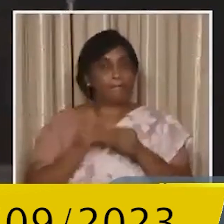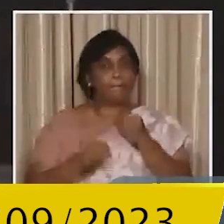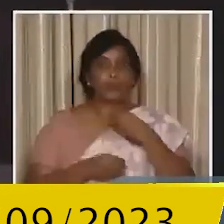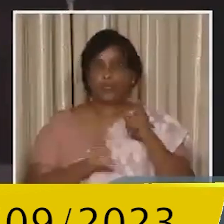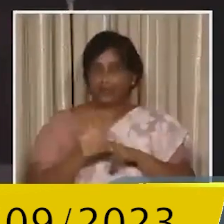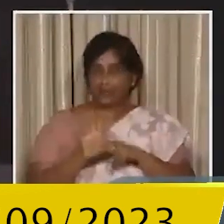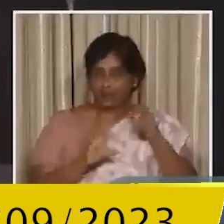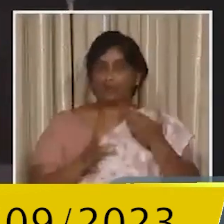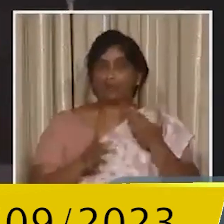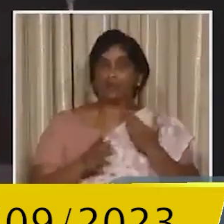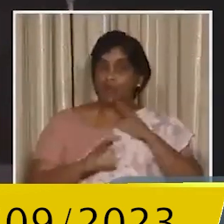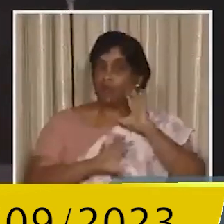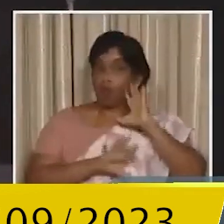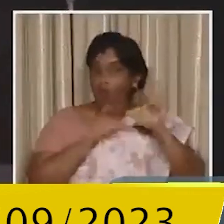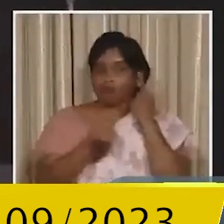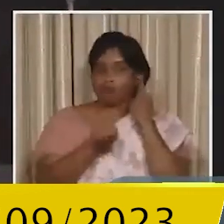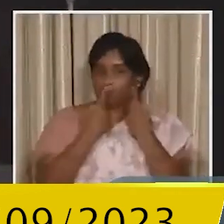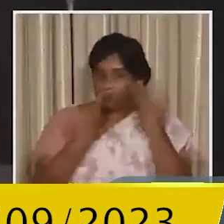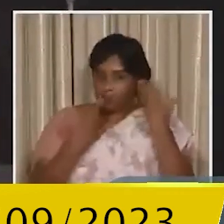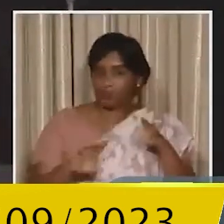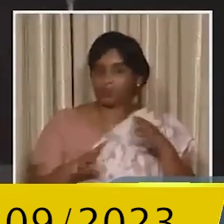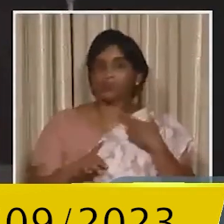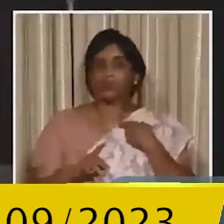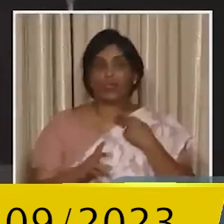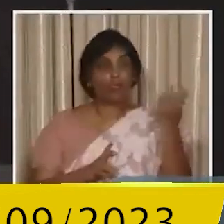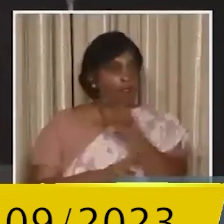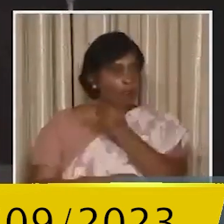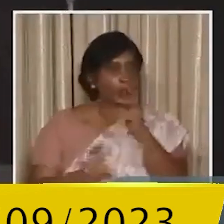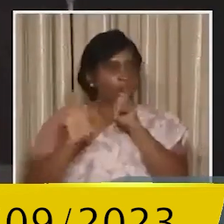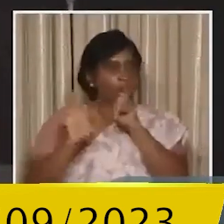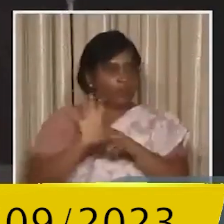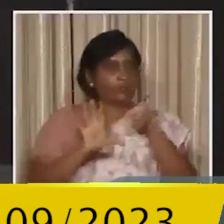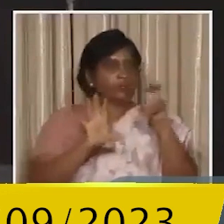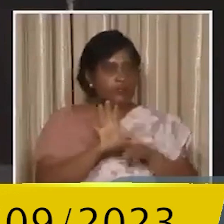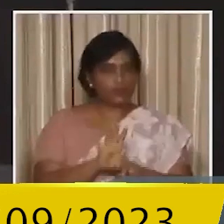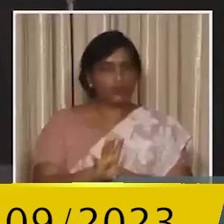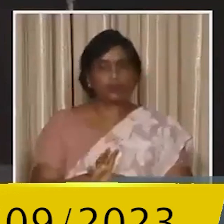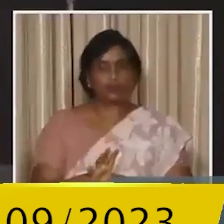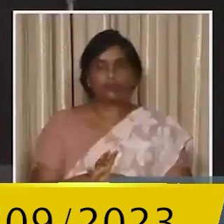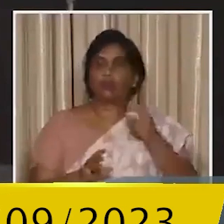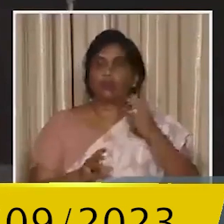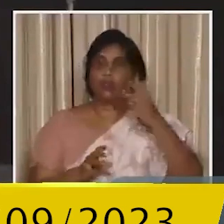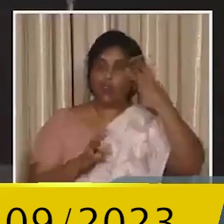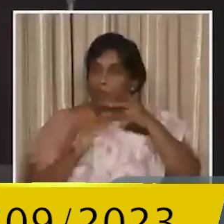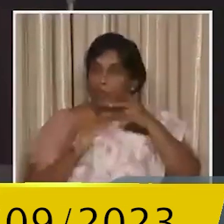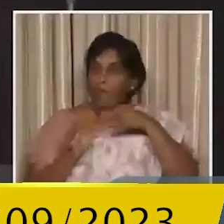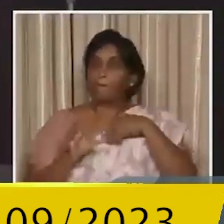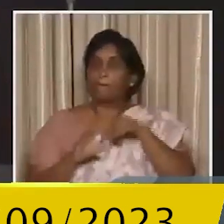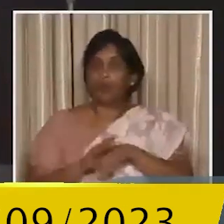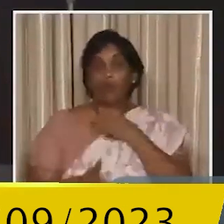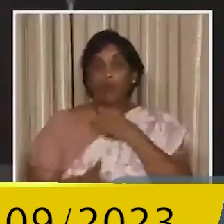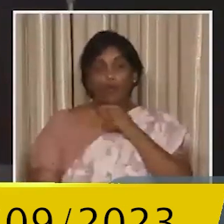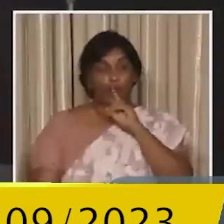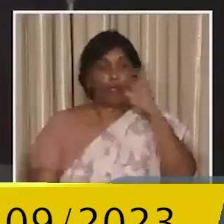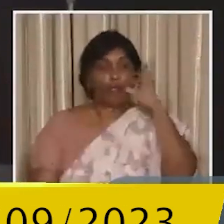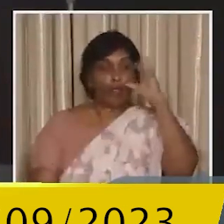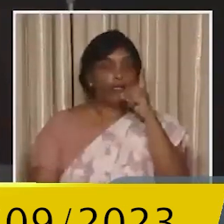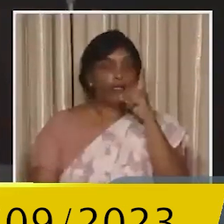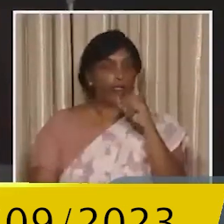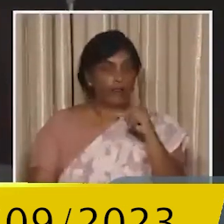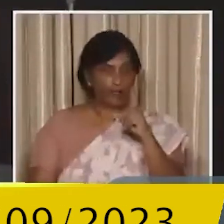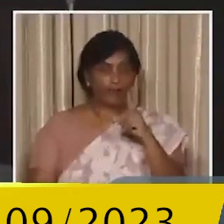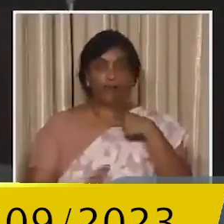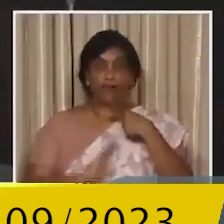ගියේ දෙකේම තිබුණා ඉකොනොමි ක්ලාස් එකේ ටිකක් තිබුණා බොරු කියලා ඉවරලා රෑ එකට තමයි රටේ සියලු දෙනා නිදා ගන්න